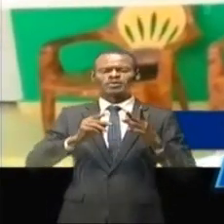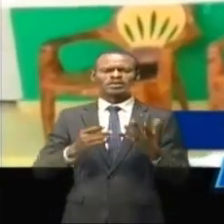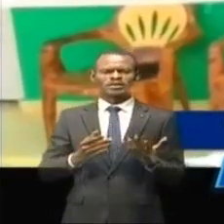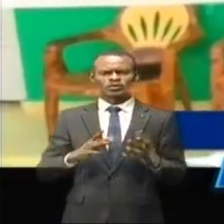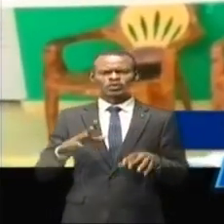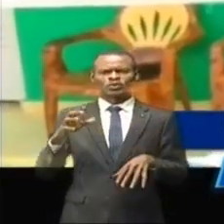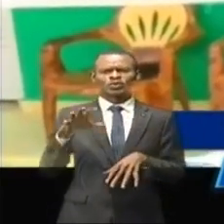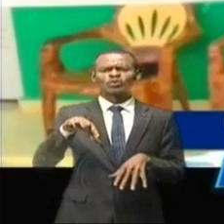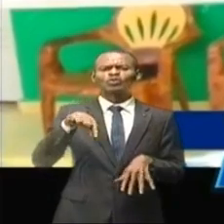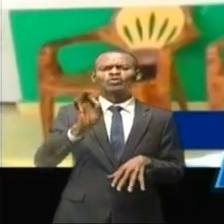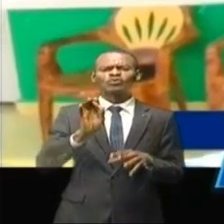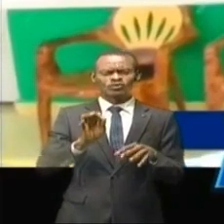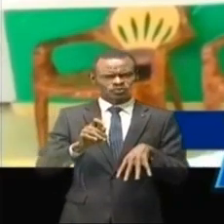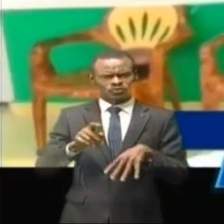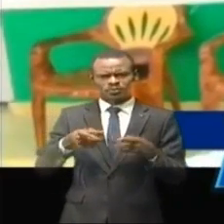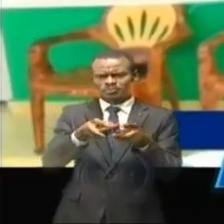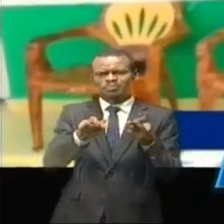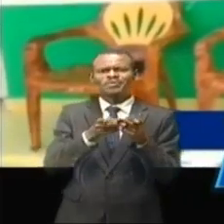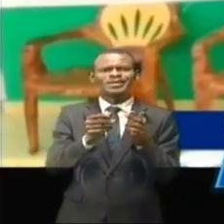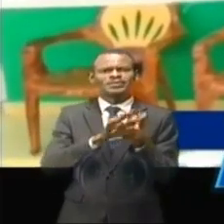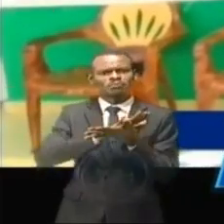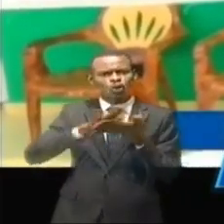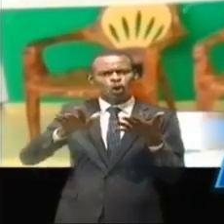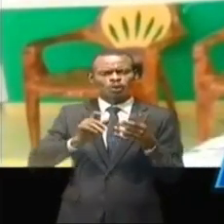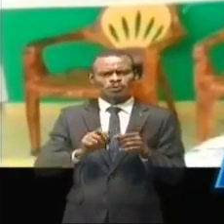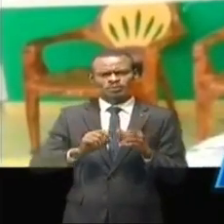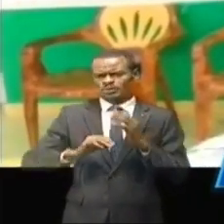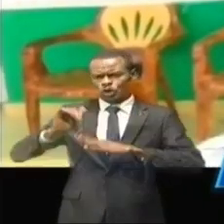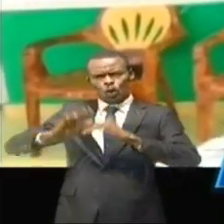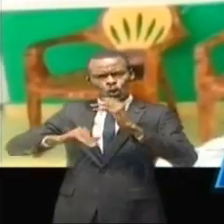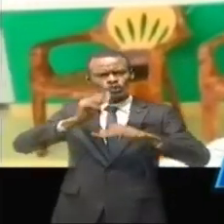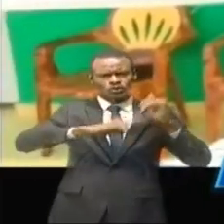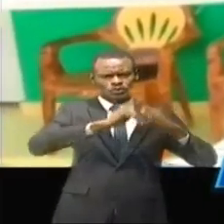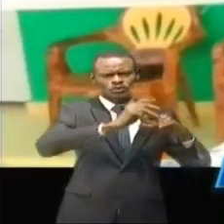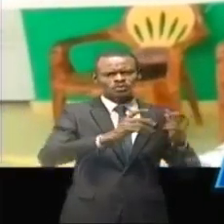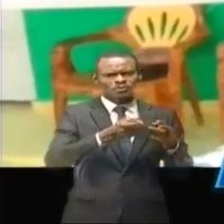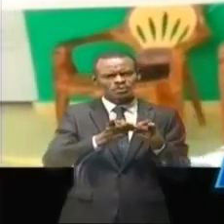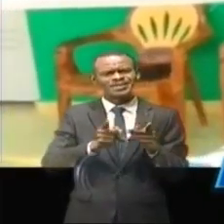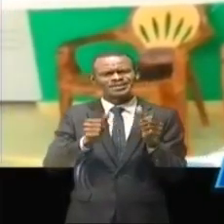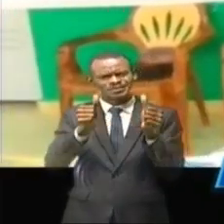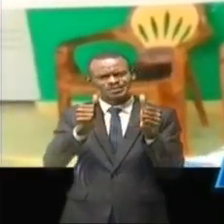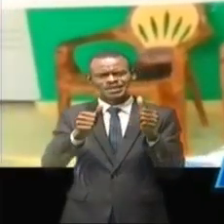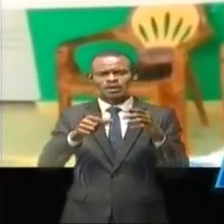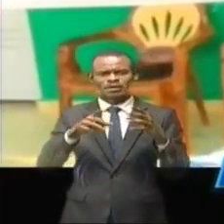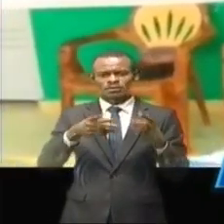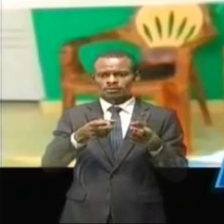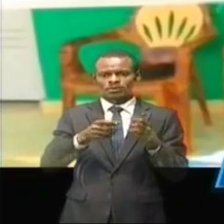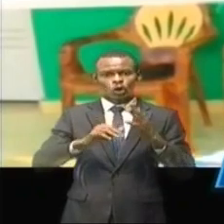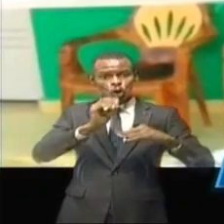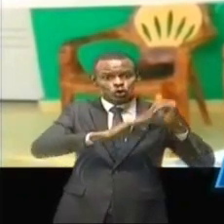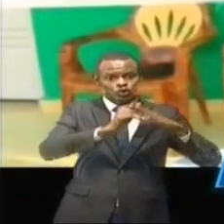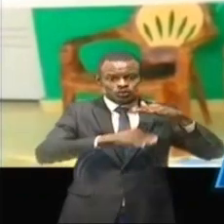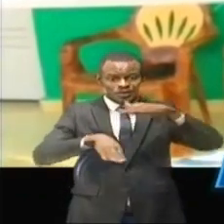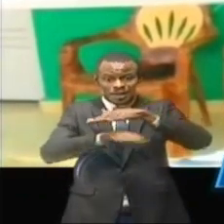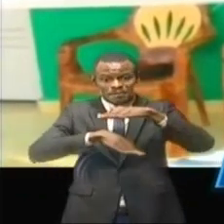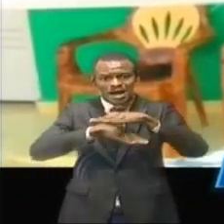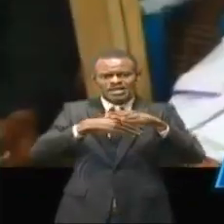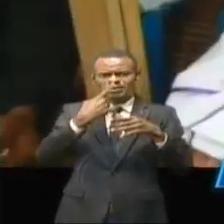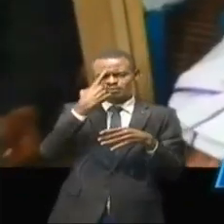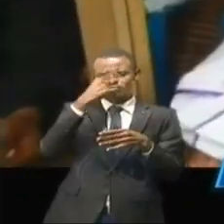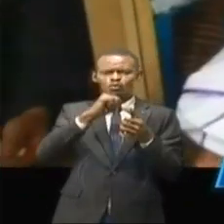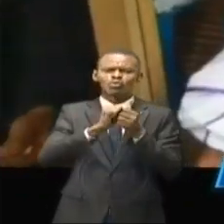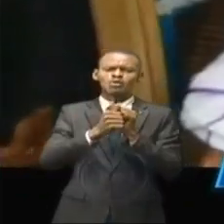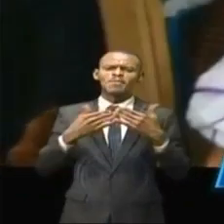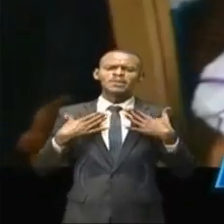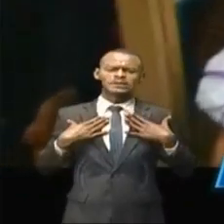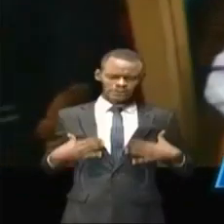travers l'amélioration des infrastructures de base dans le secteur de la santé. De